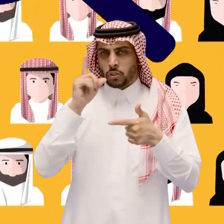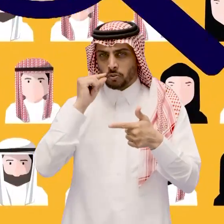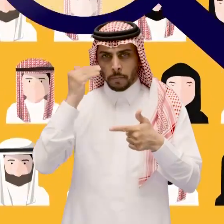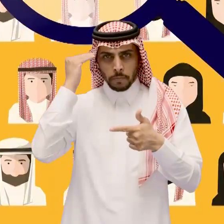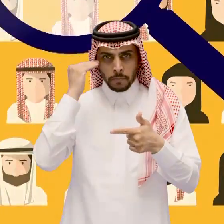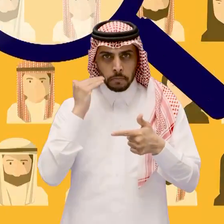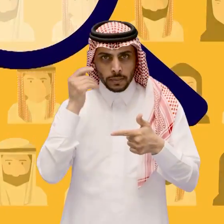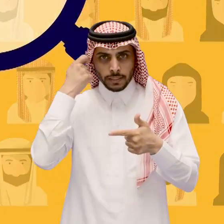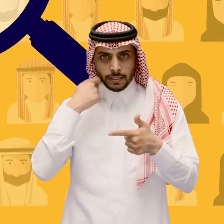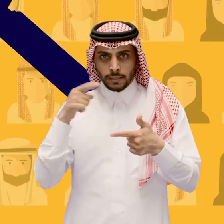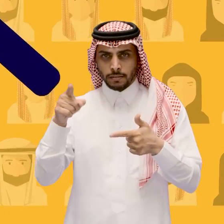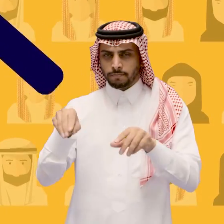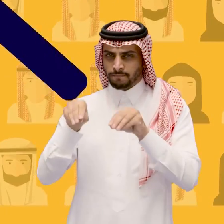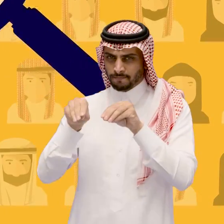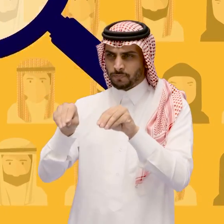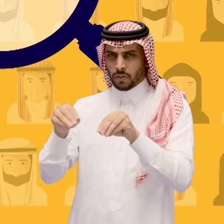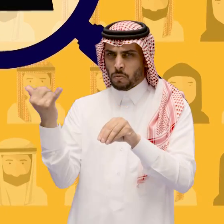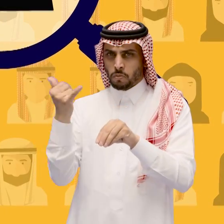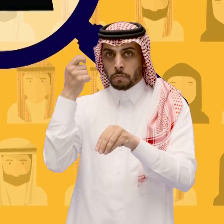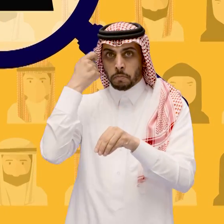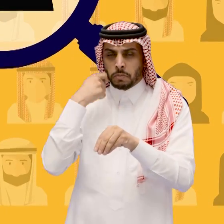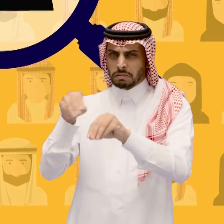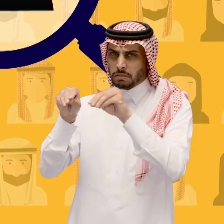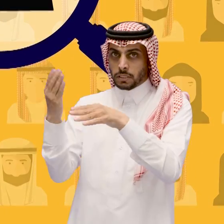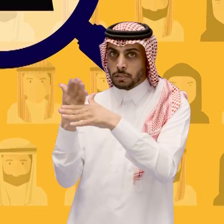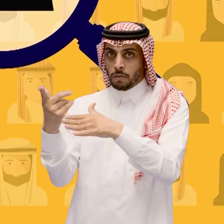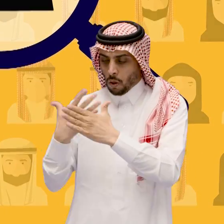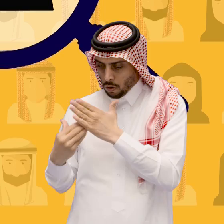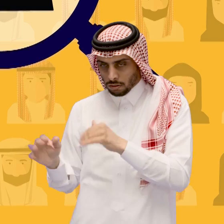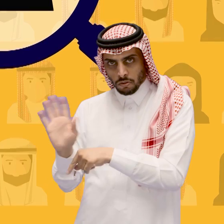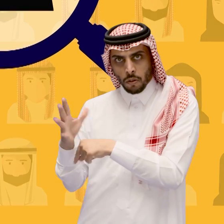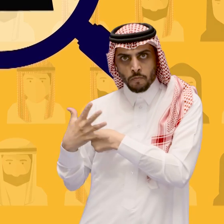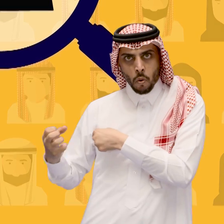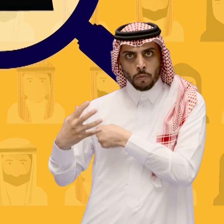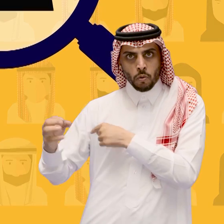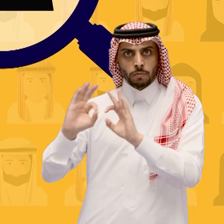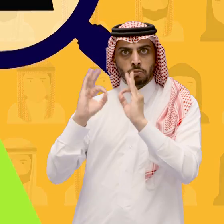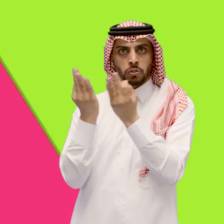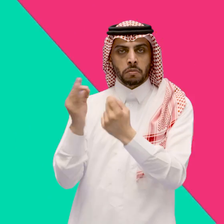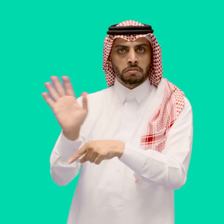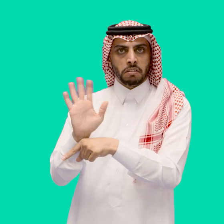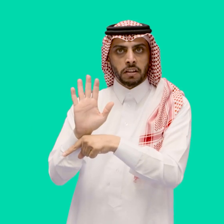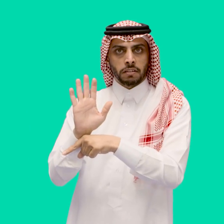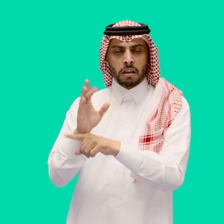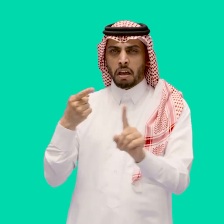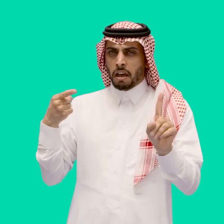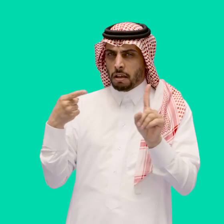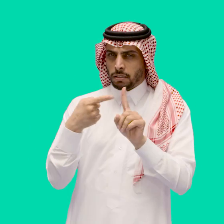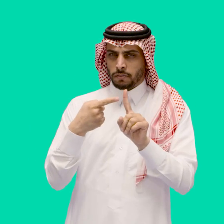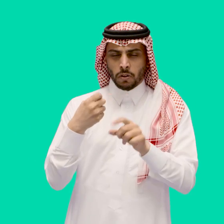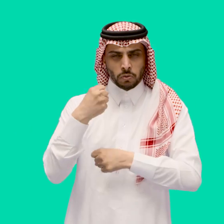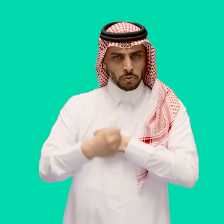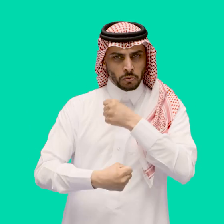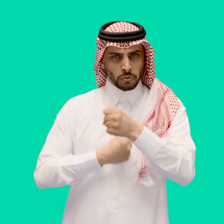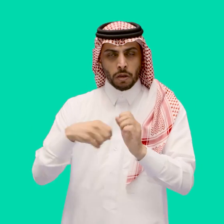والنساء فإن التركيز سوف يكون على النساء لقوة تأثيرهن في المجتمع. فهذا الاستهداف يكمن